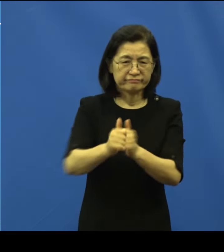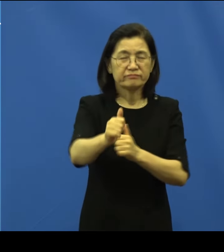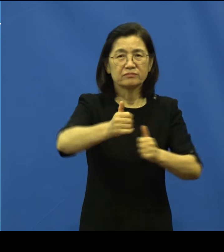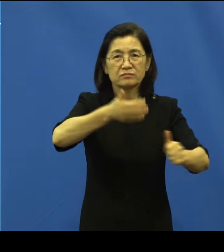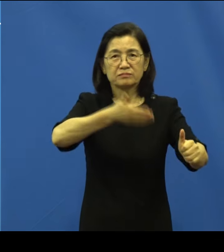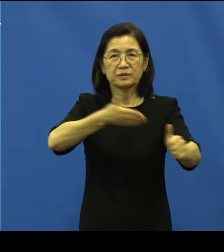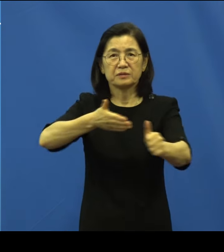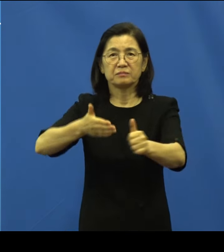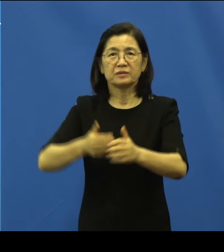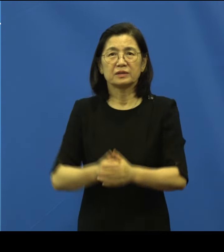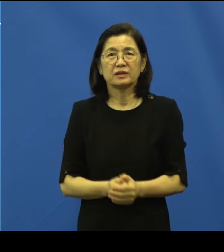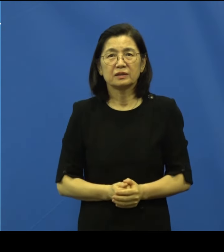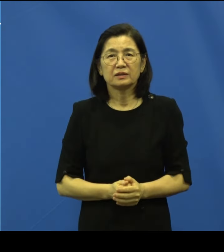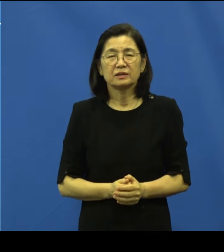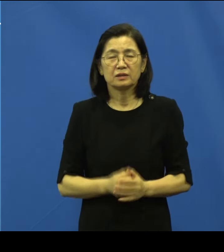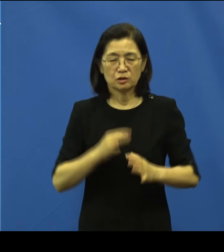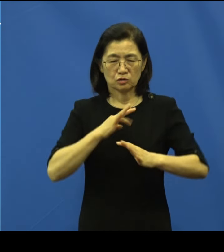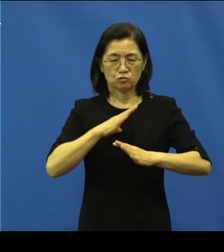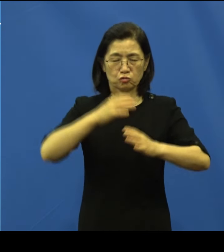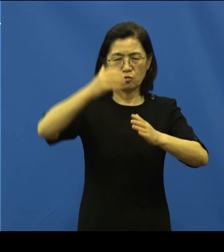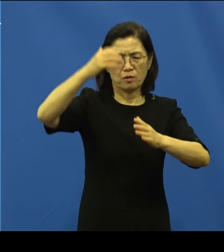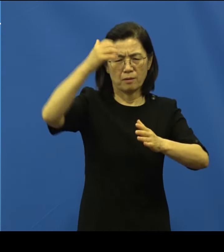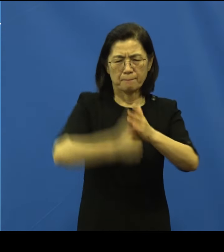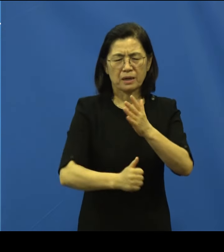아, 무서워요. 그게 걸려들면